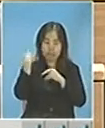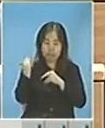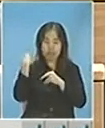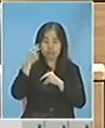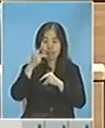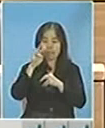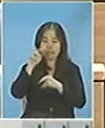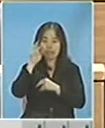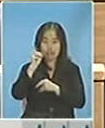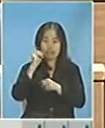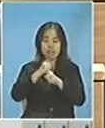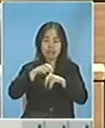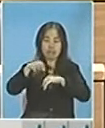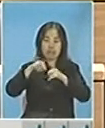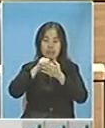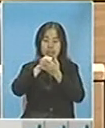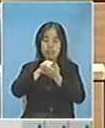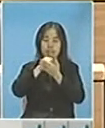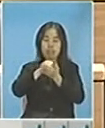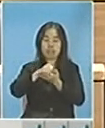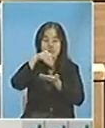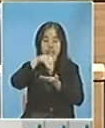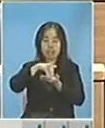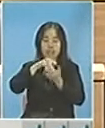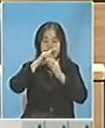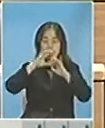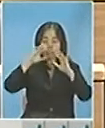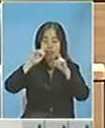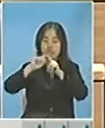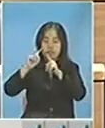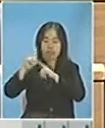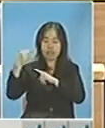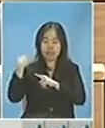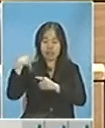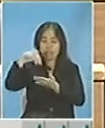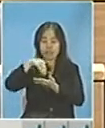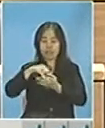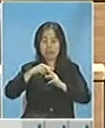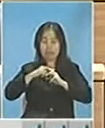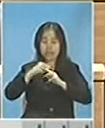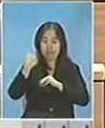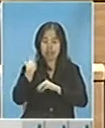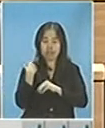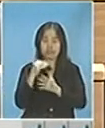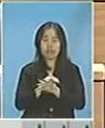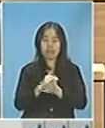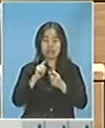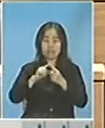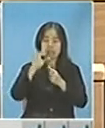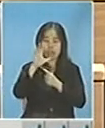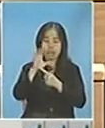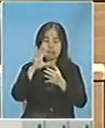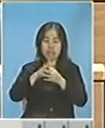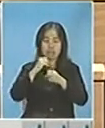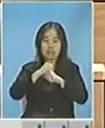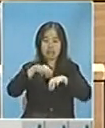นตรีให้บริการทางวิชาการแก่ส่วนราชการรัฐวิสาหกิจนะครับไปจนถึงภาคเอกชนด้วยประชาชนด้วยและ5ดำเนินการเกี่ยวกับการจัดท